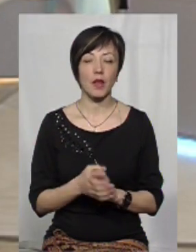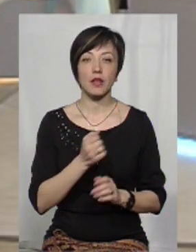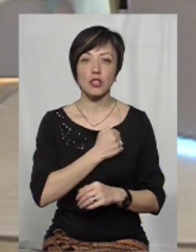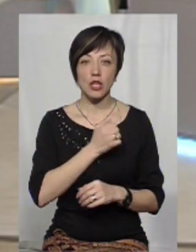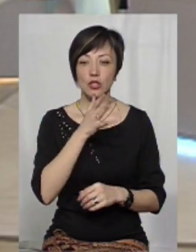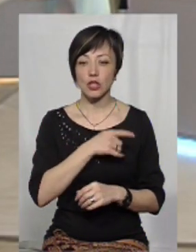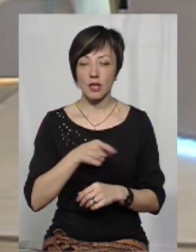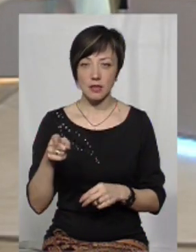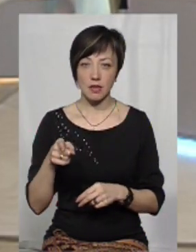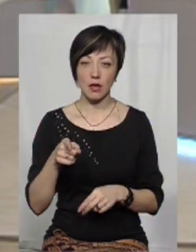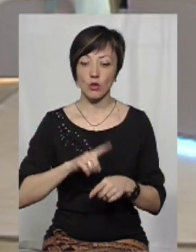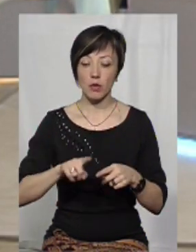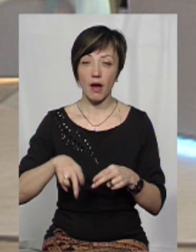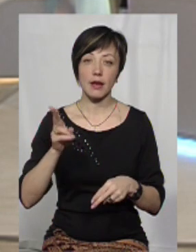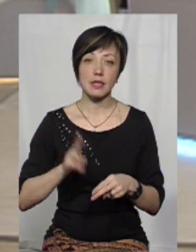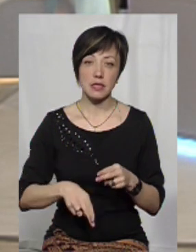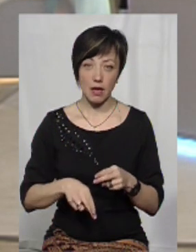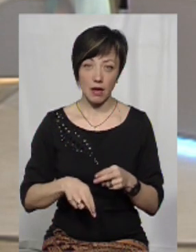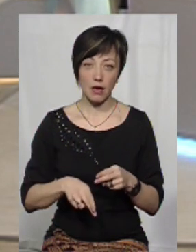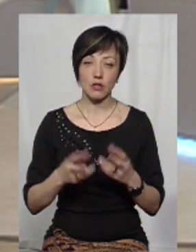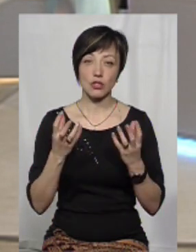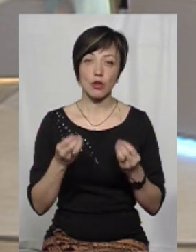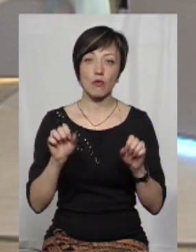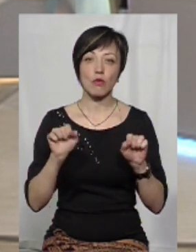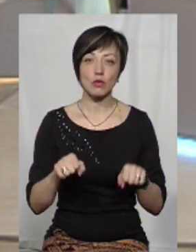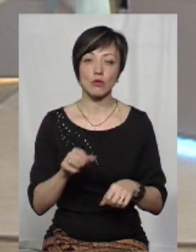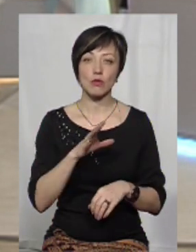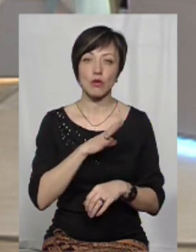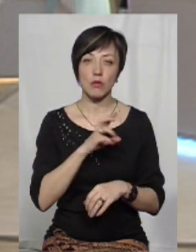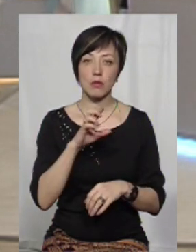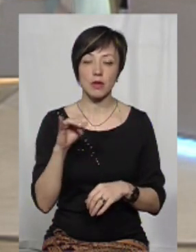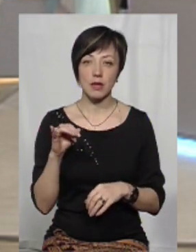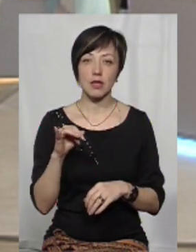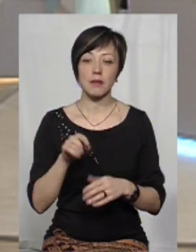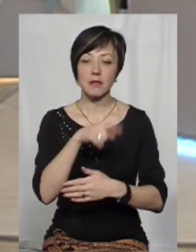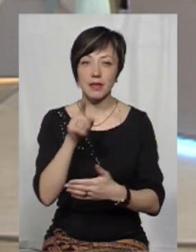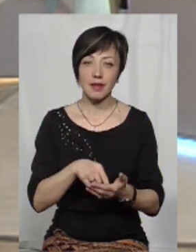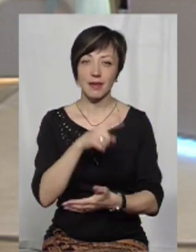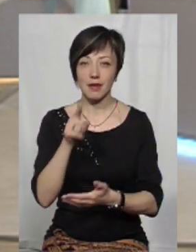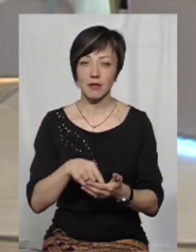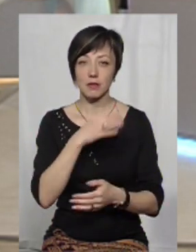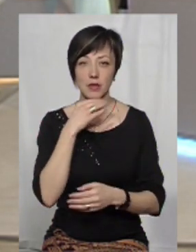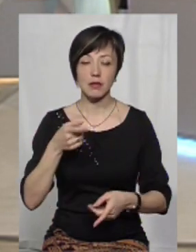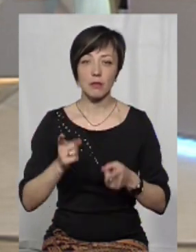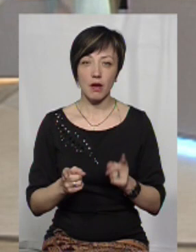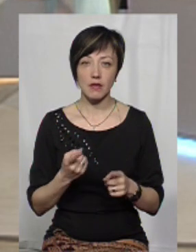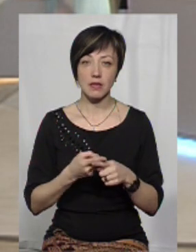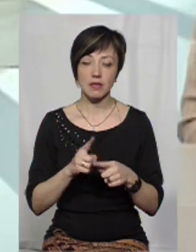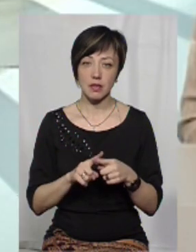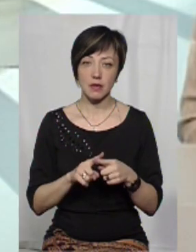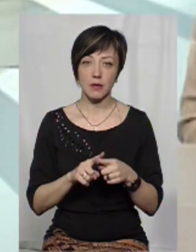На жаль, час добігає кінця. Ще можна було ставити запитання, бо насправді